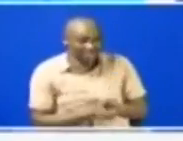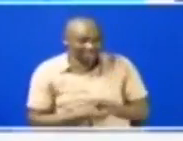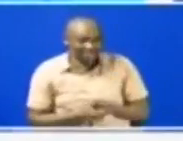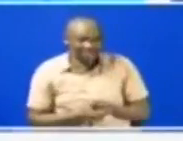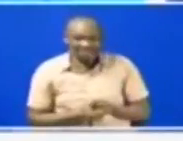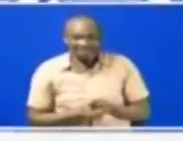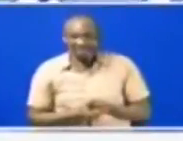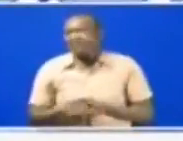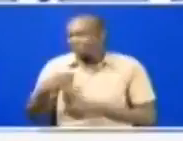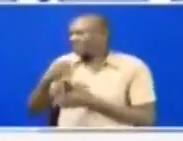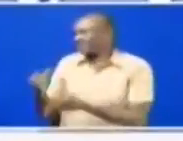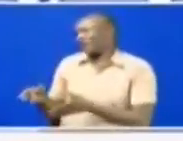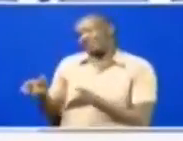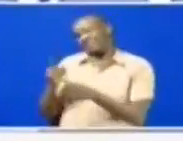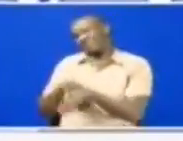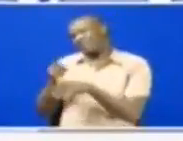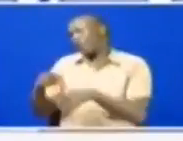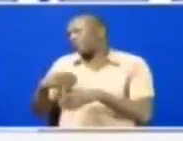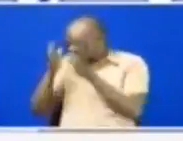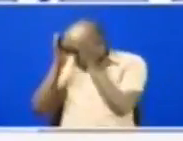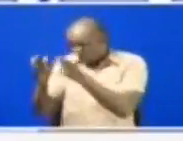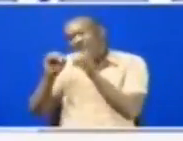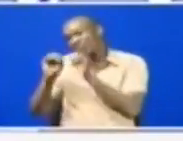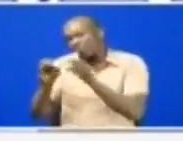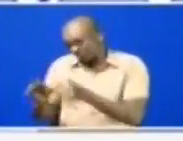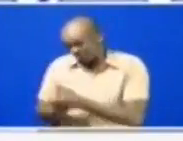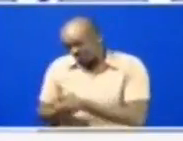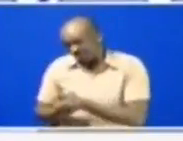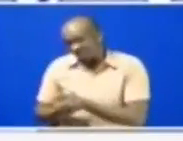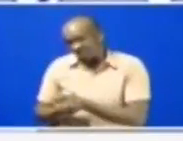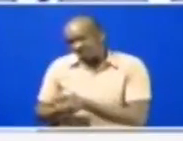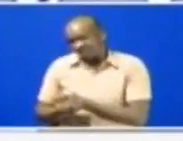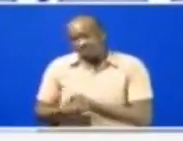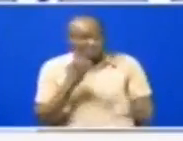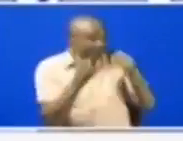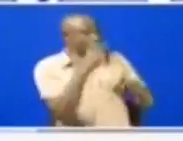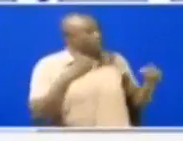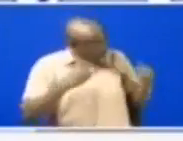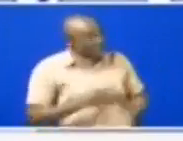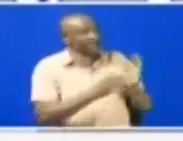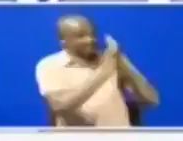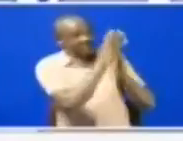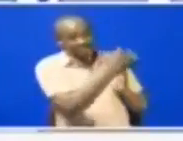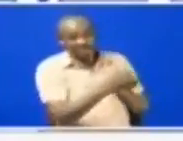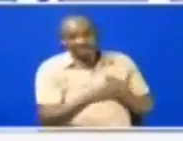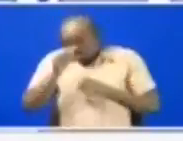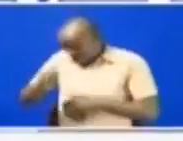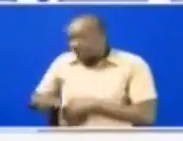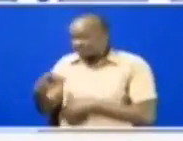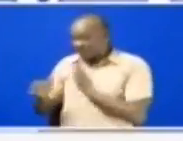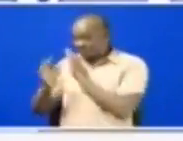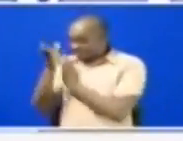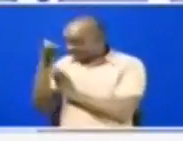kingine. Wacha sasa hizi ni concentrate na mambo ya coaching. Sasa hizi tuko na unaogopa wale chipukizi? Wale chipukizi sasa